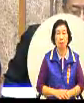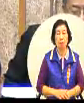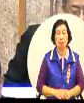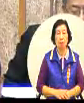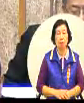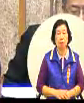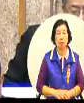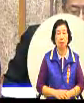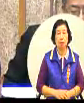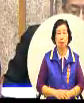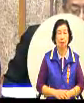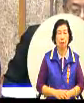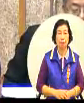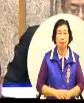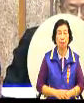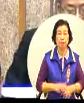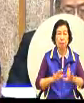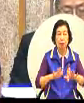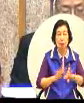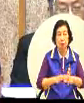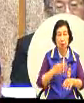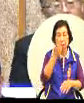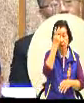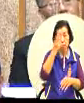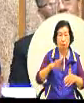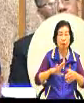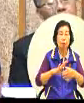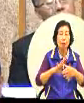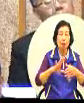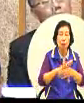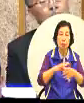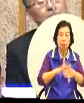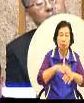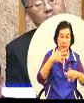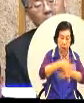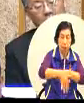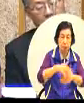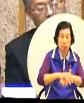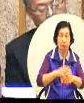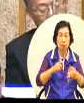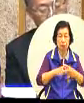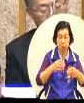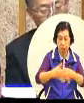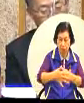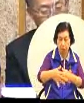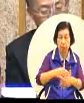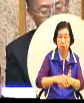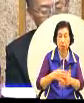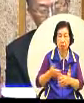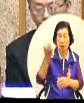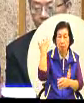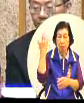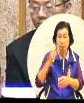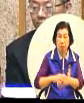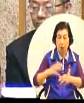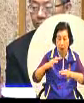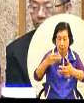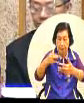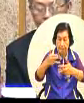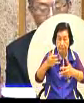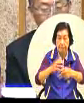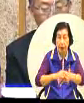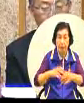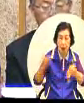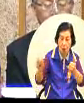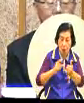议员。那增温水库夜溢引水这一个工程，当初在莫拉克那个风灾前，它是完成了西隧